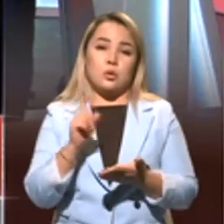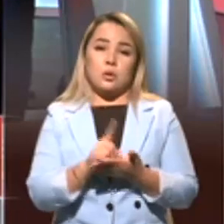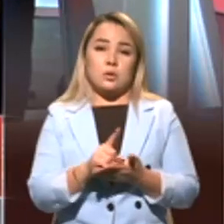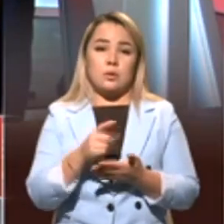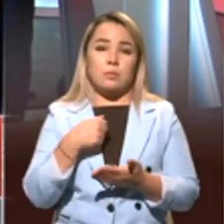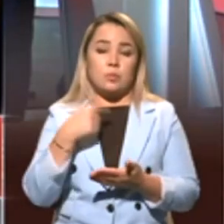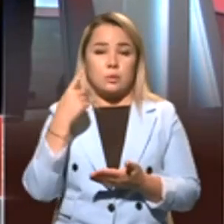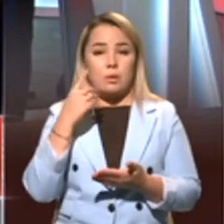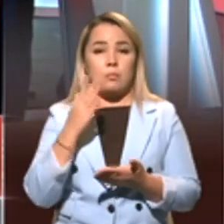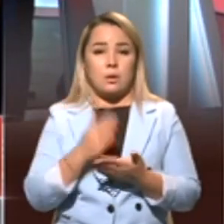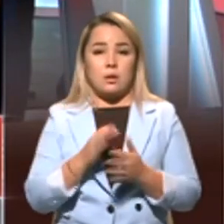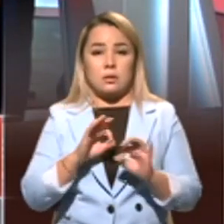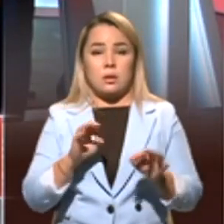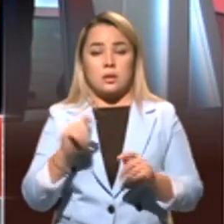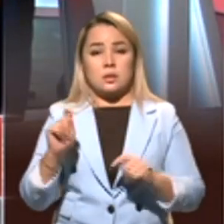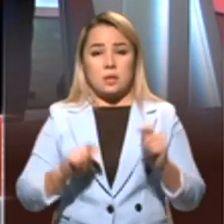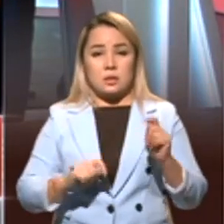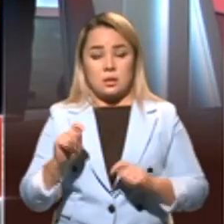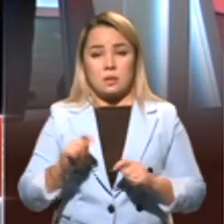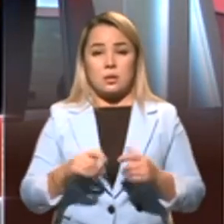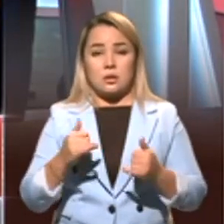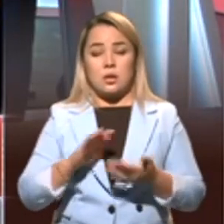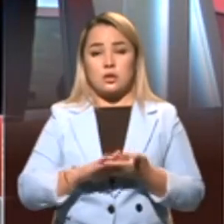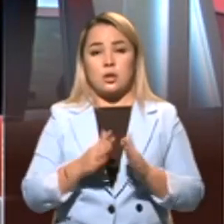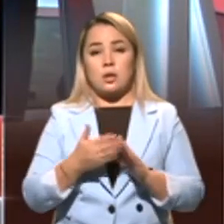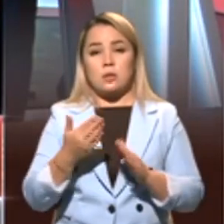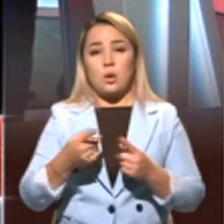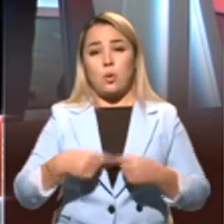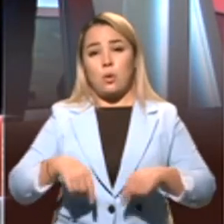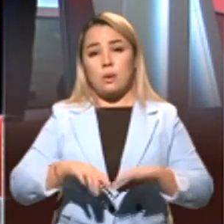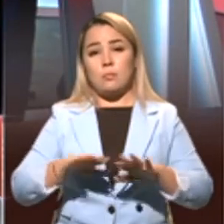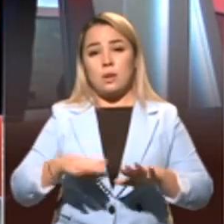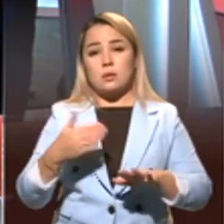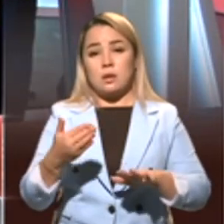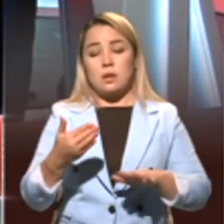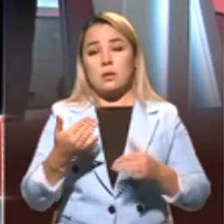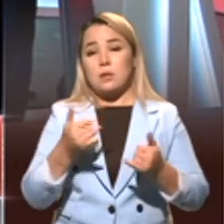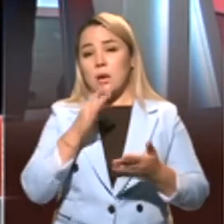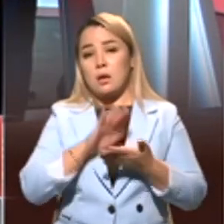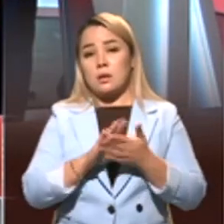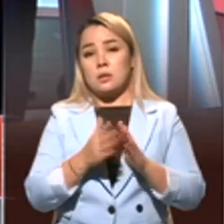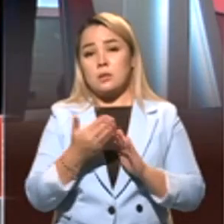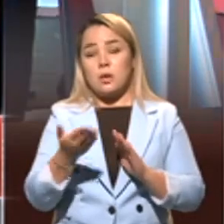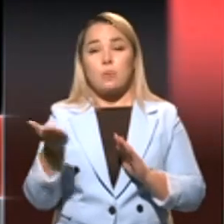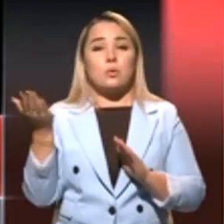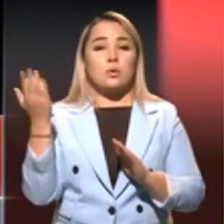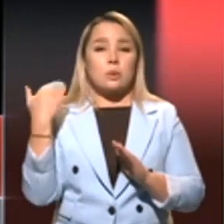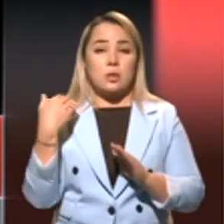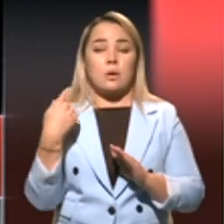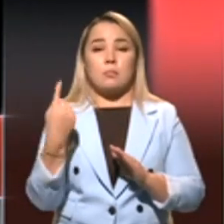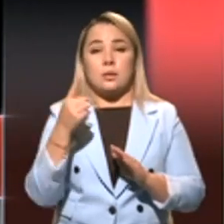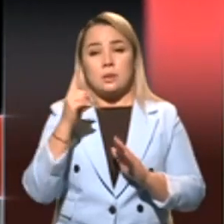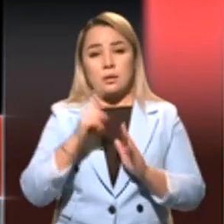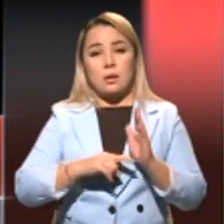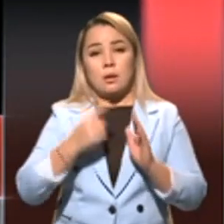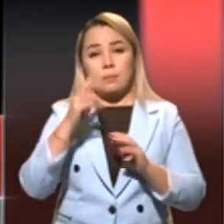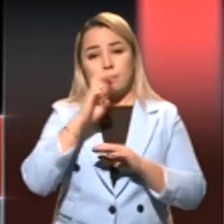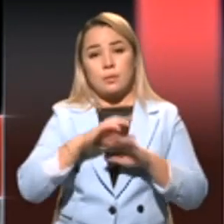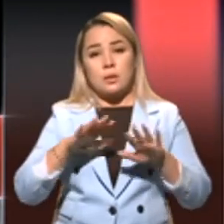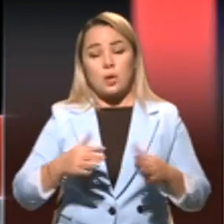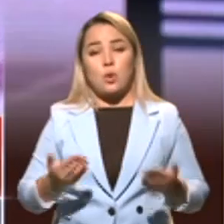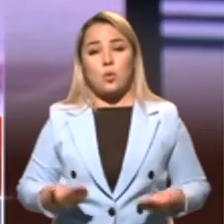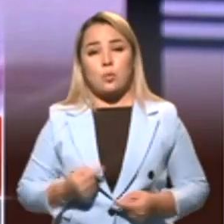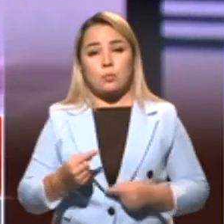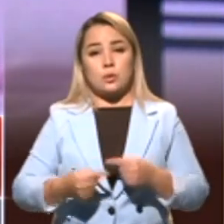деп ойлаймын бұл съезге. Себебі мынау жаһандық қоғамда қазіргі кезде бұрынғыдай бір дін бір мемлекетте ғана өмір